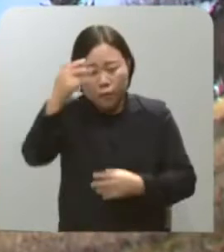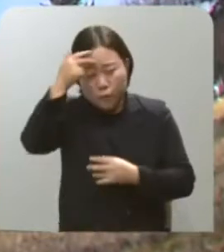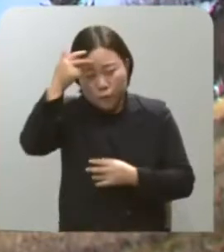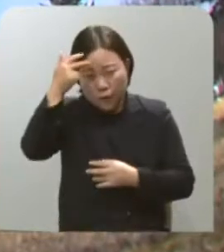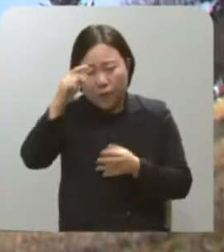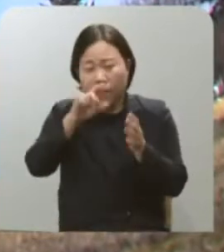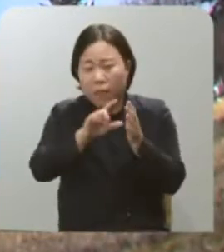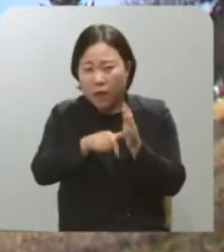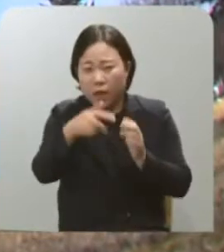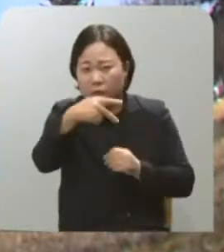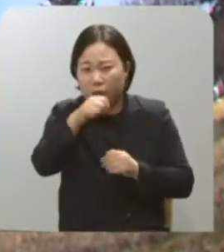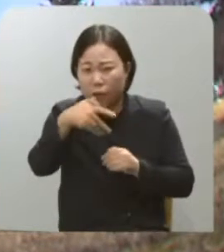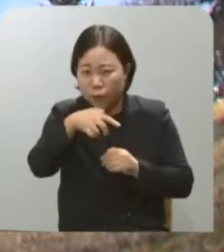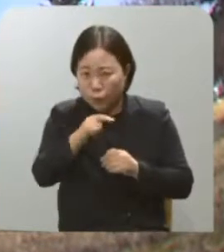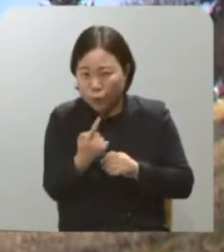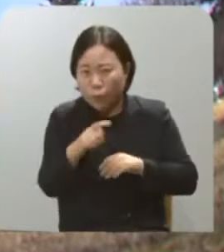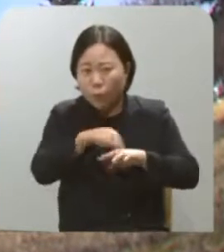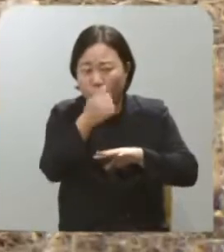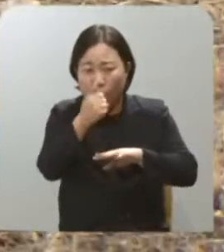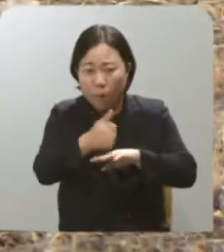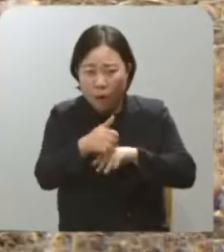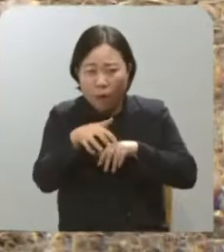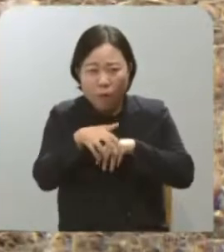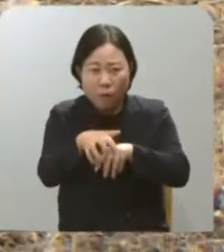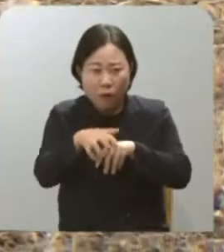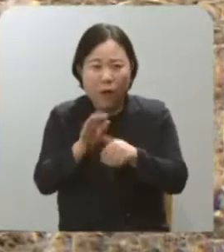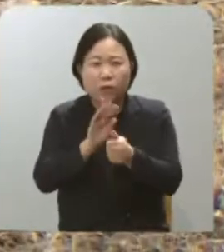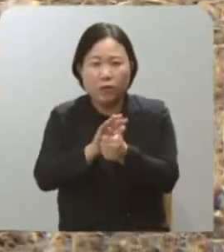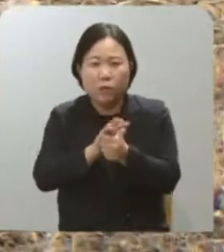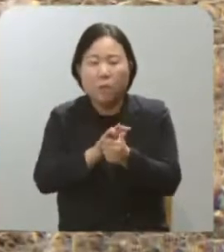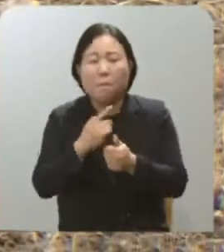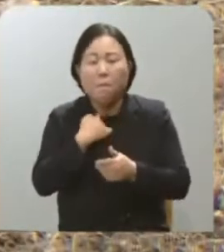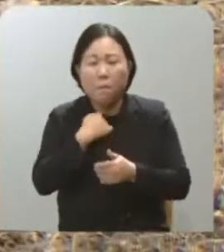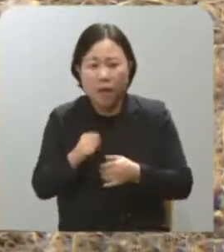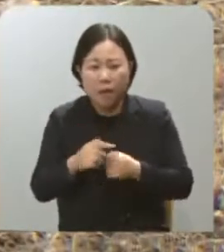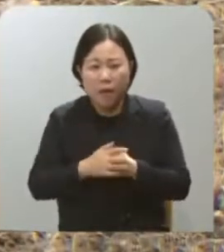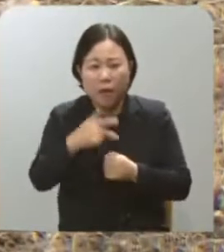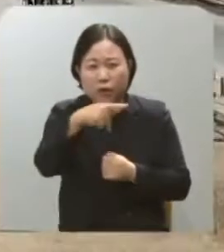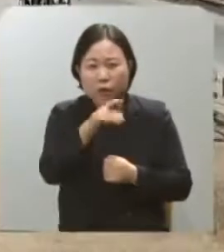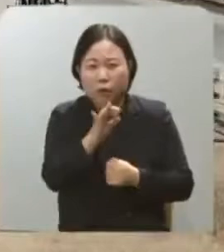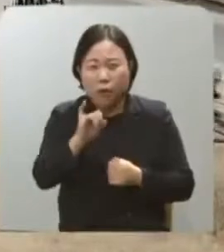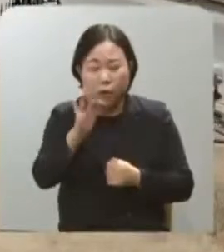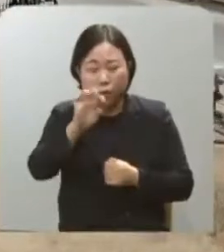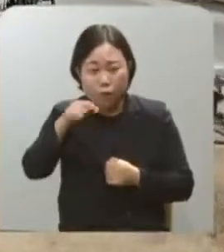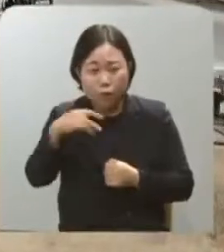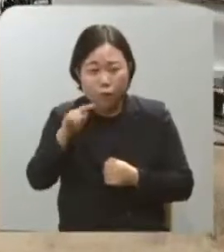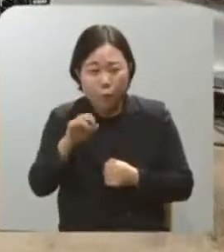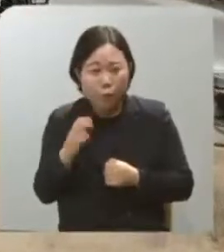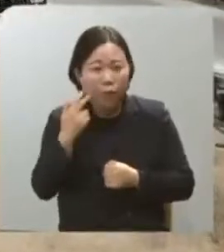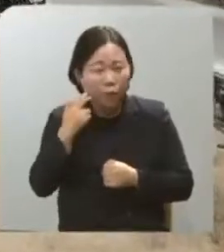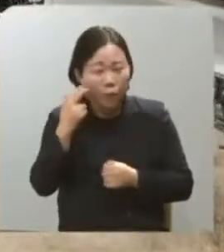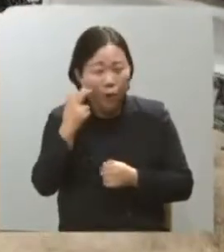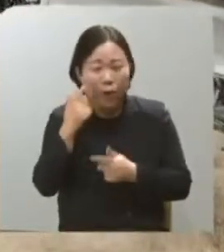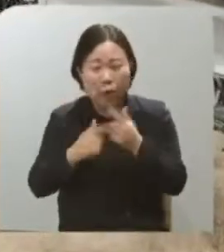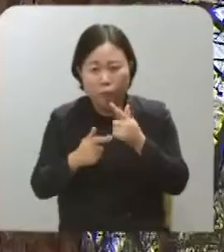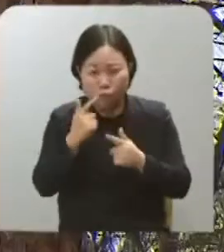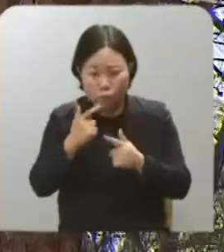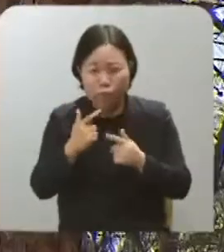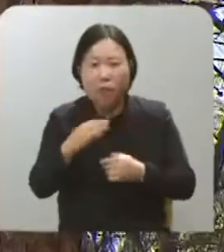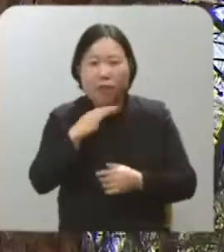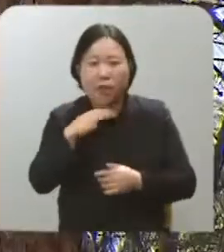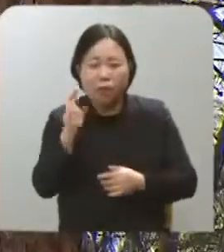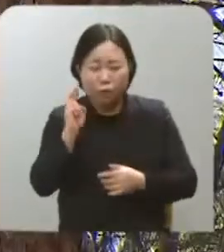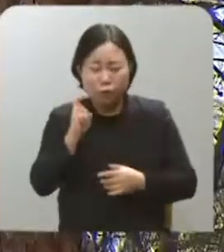태조의 어가 행렬 을 도와 벼슬 까지 받은 천연기념물 103호 정이품송 추정 수령 만 600년이 넘어